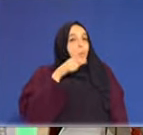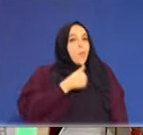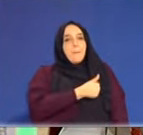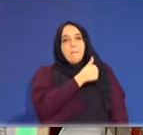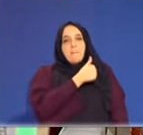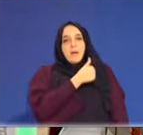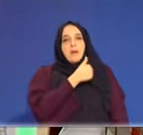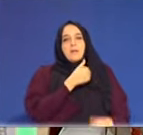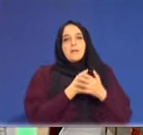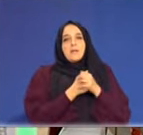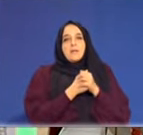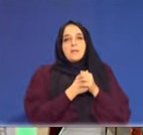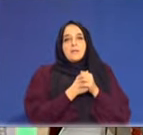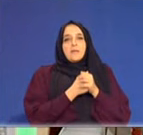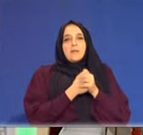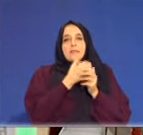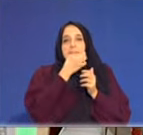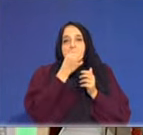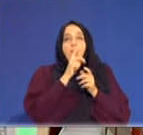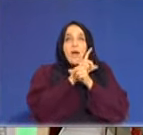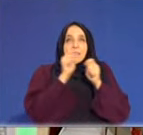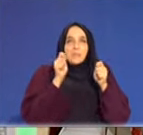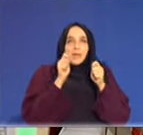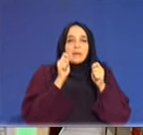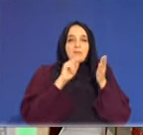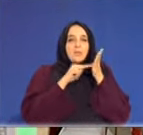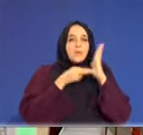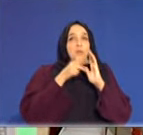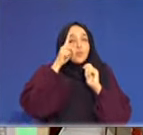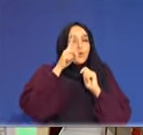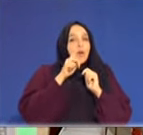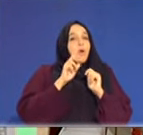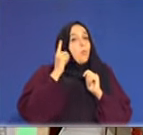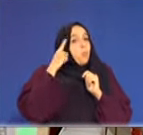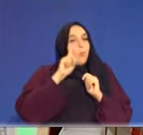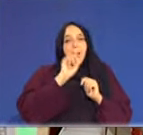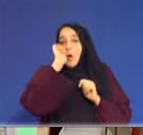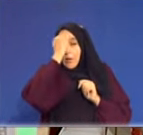ويحقر أدوغل نسافر ذي نسلامة ورثكين دما ربسني في كالباركة